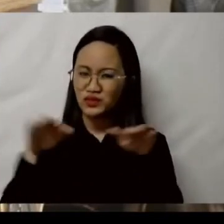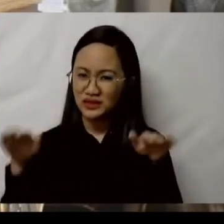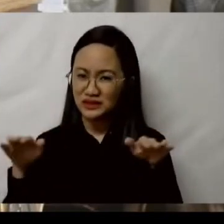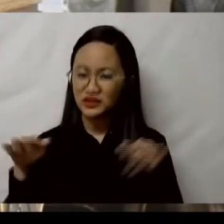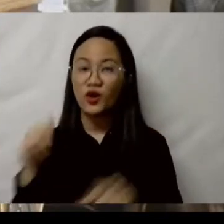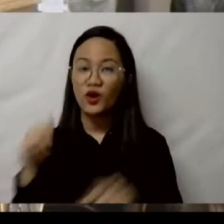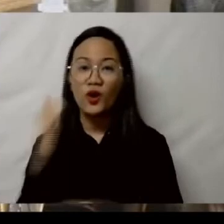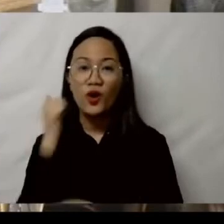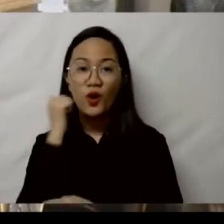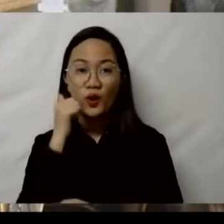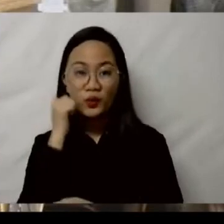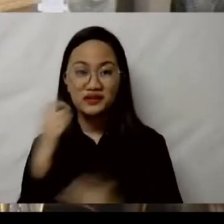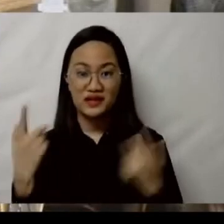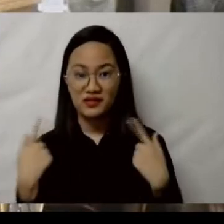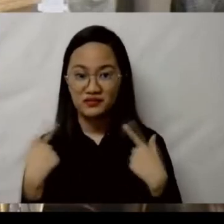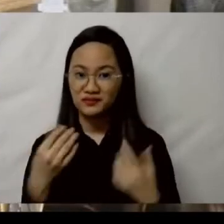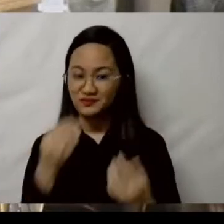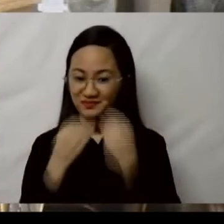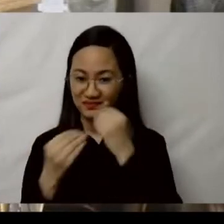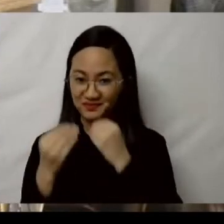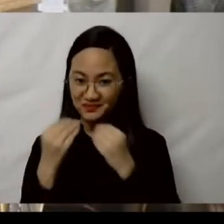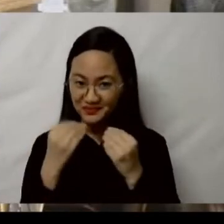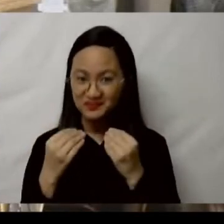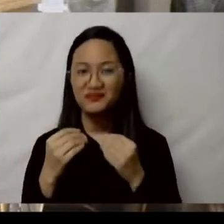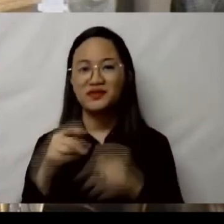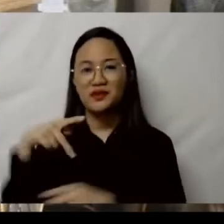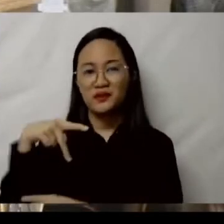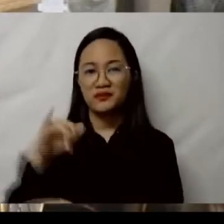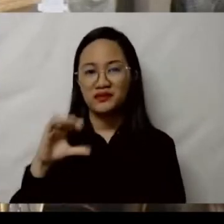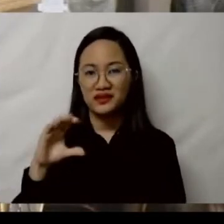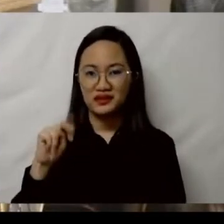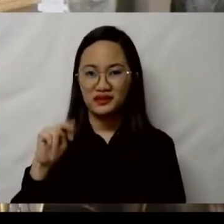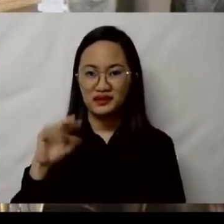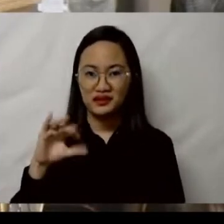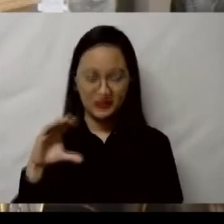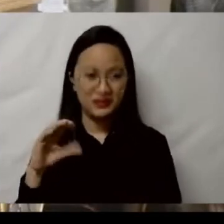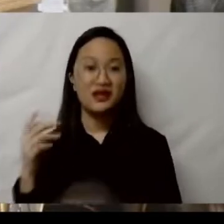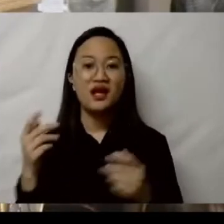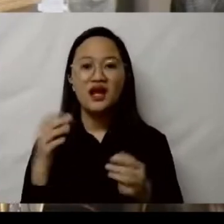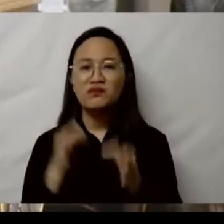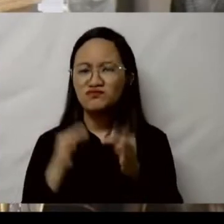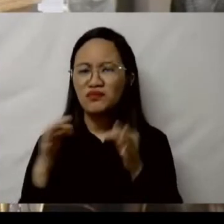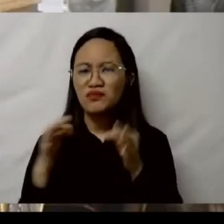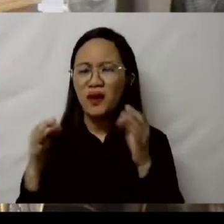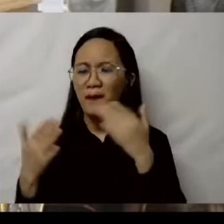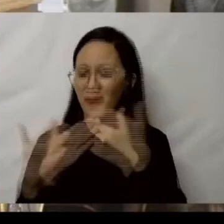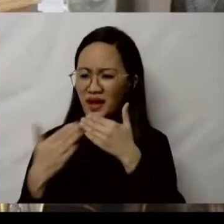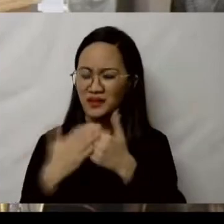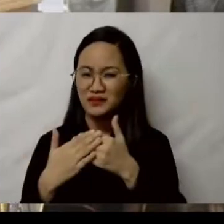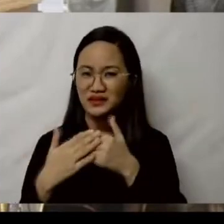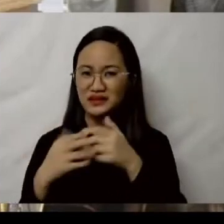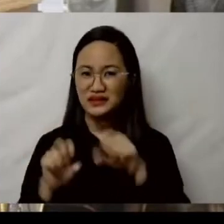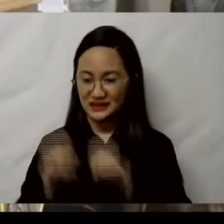sa dagat. And we would always have a picnic. Minsan doon sa mismong dagat, kung saan, underneath the, mga